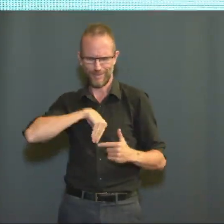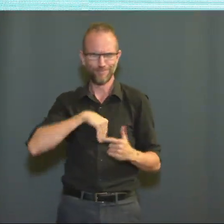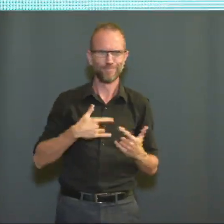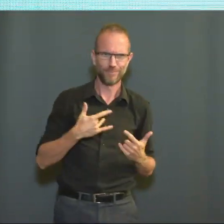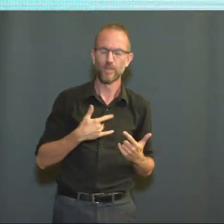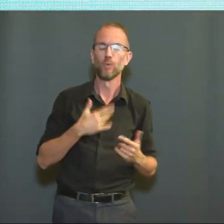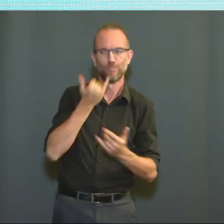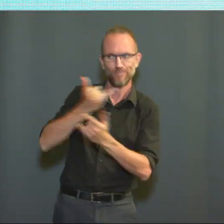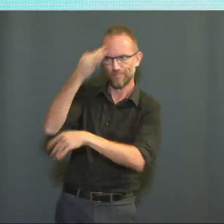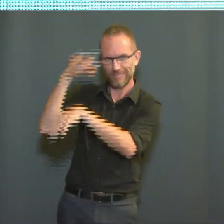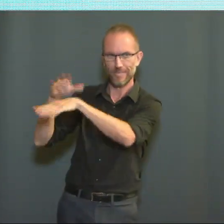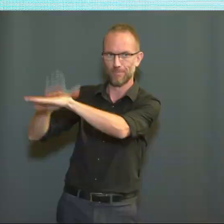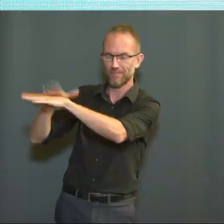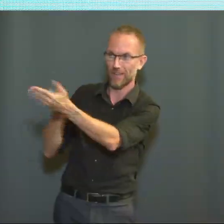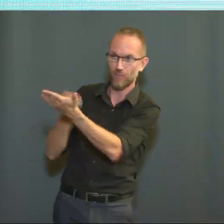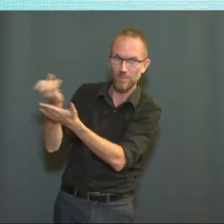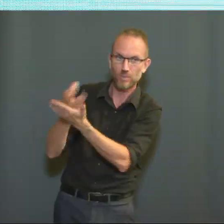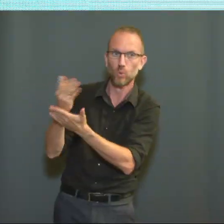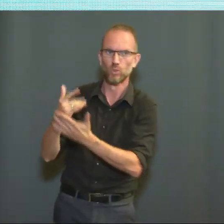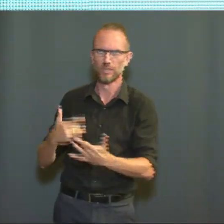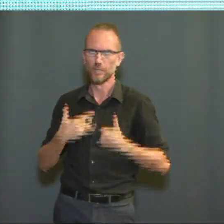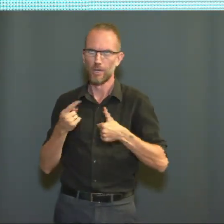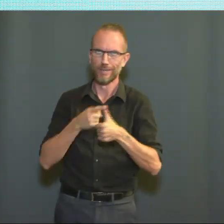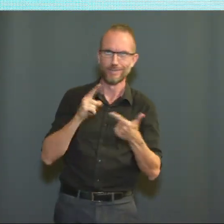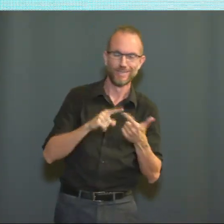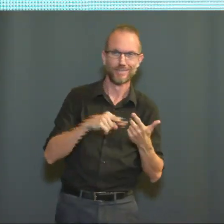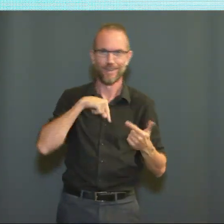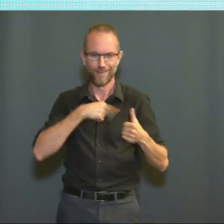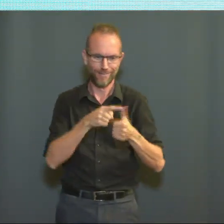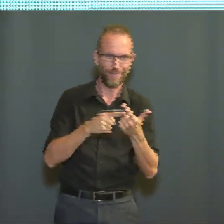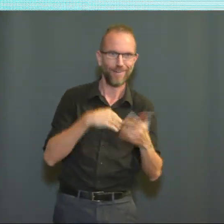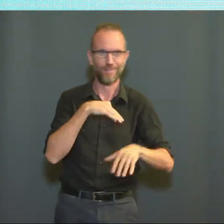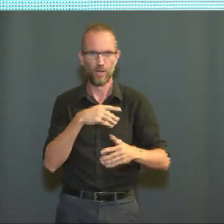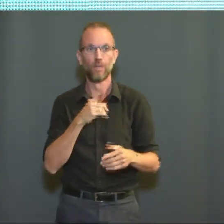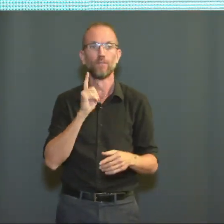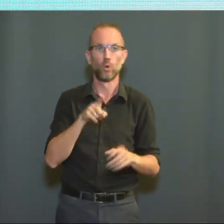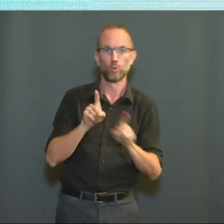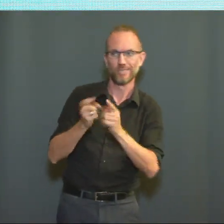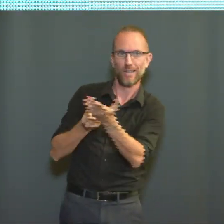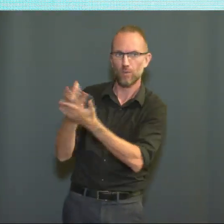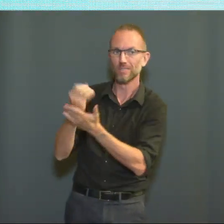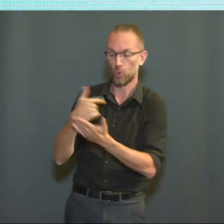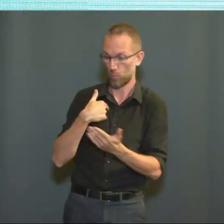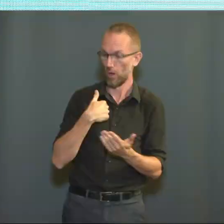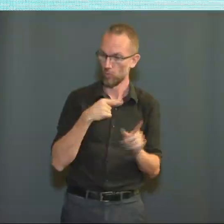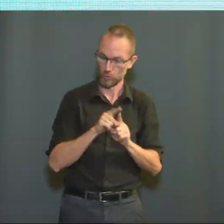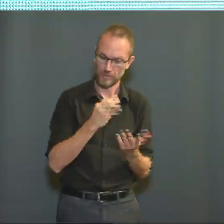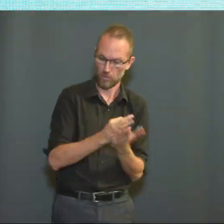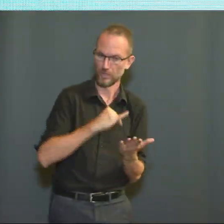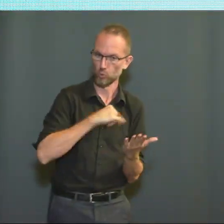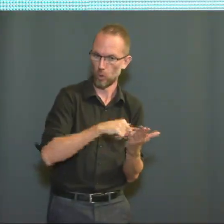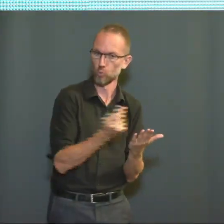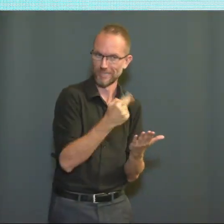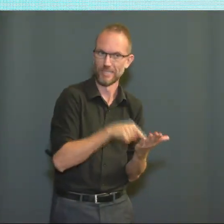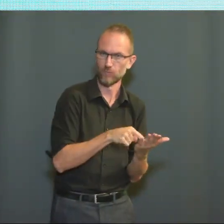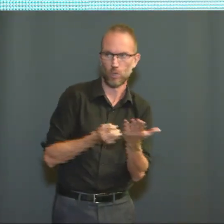vos symptômes et informez votre médecin que vous utilisez l'application Corona Alert. Donnez le code